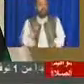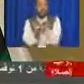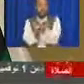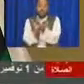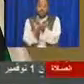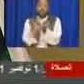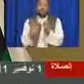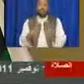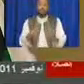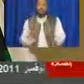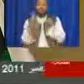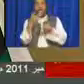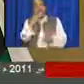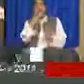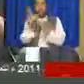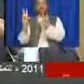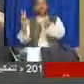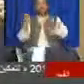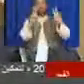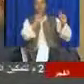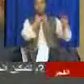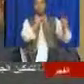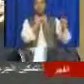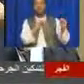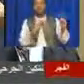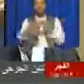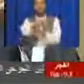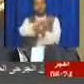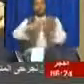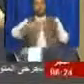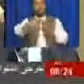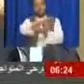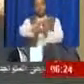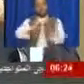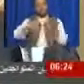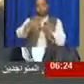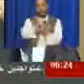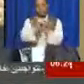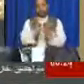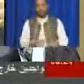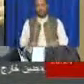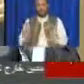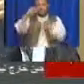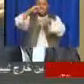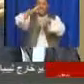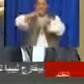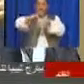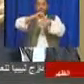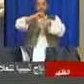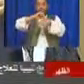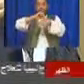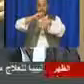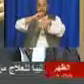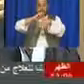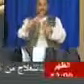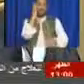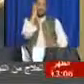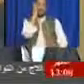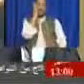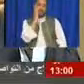غير كفو فمثل الوزير لكان في النظام السابق كل البلاد مهمشه لم يعني كل الناس الان